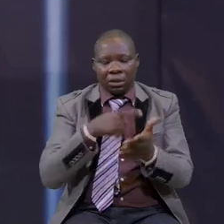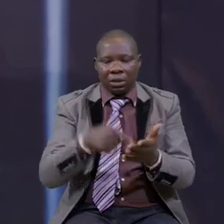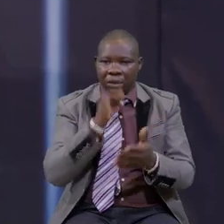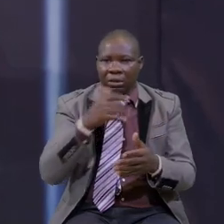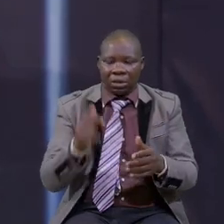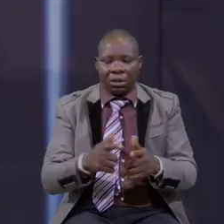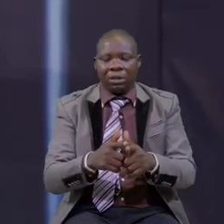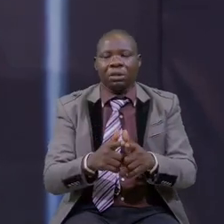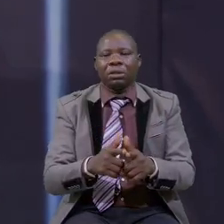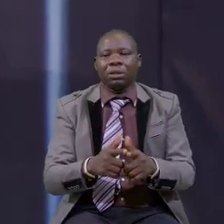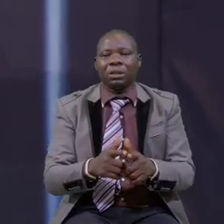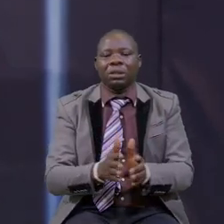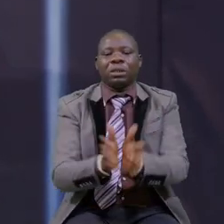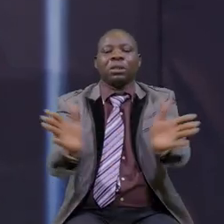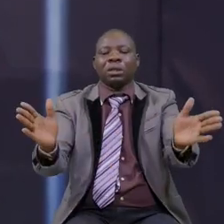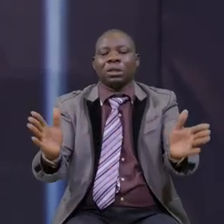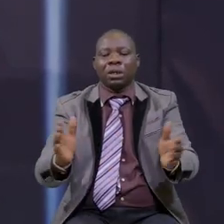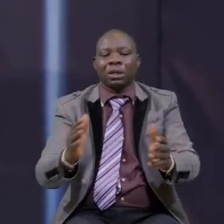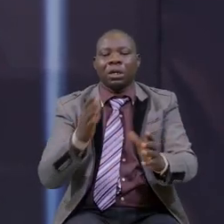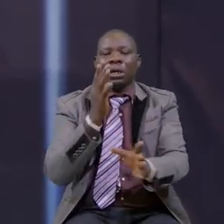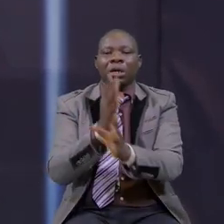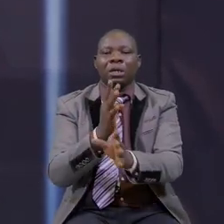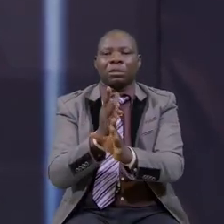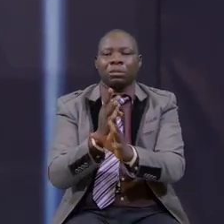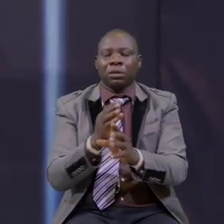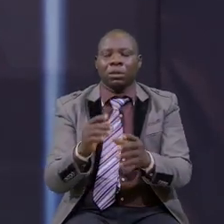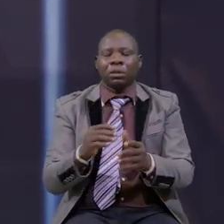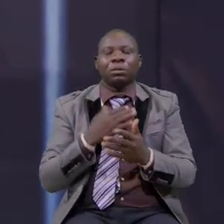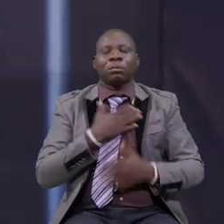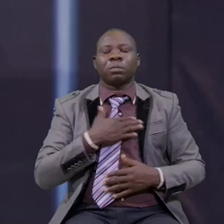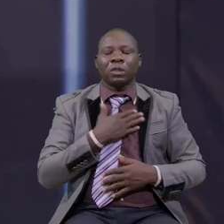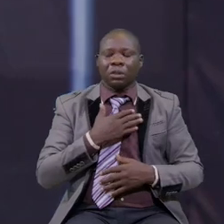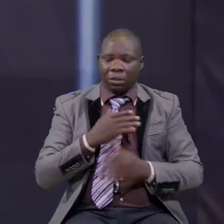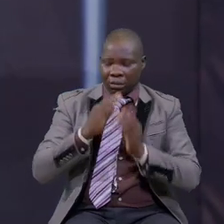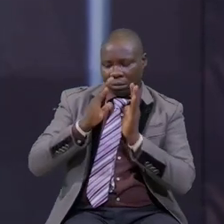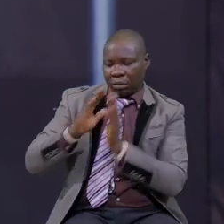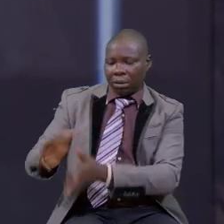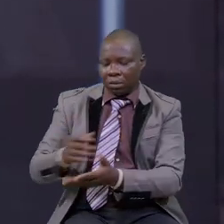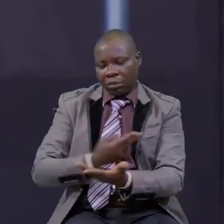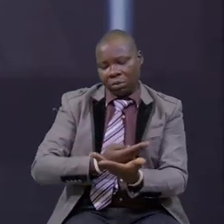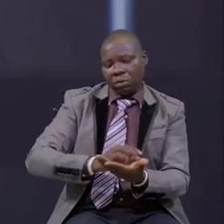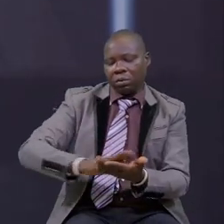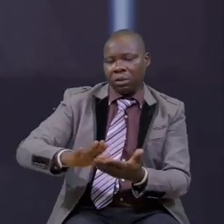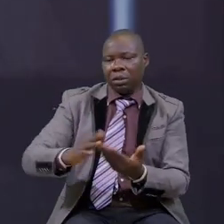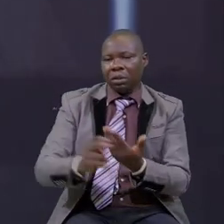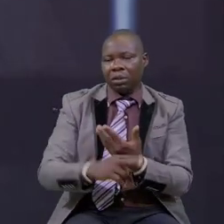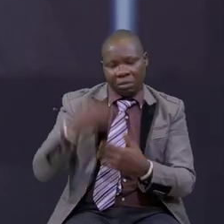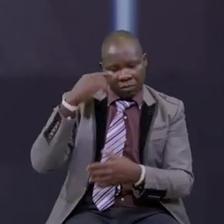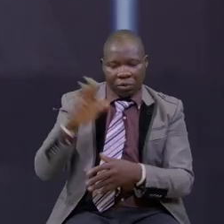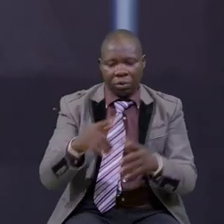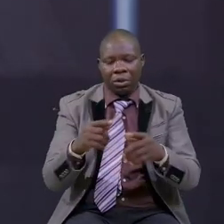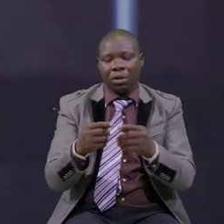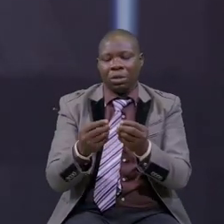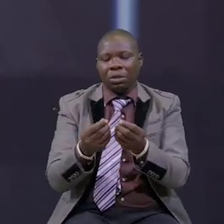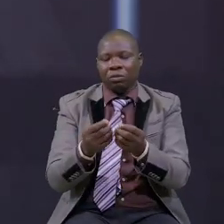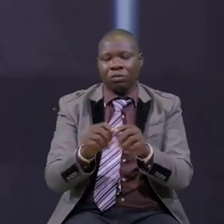assemblée générale, alors s'il te plaît, réserve la sainteté pour ton petit groupe, là où tu